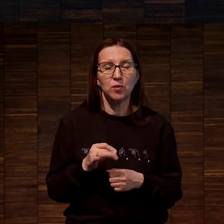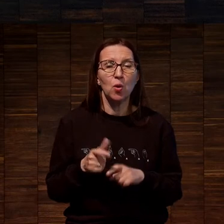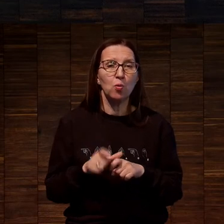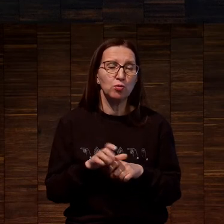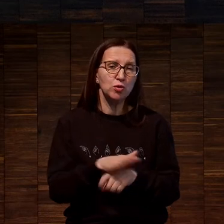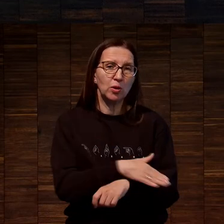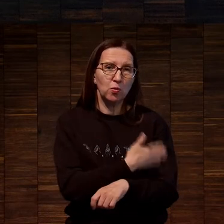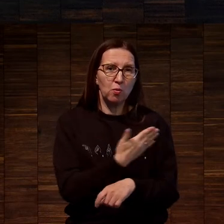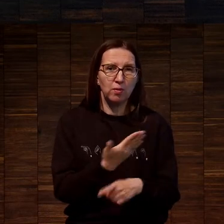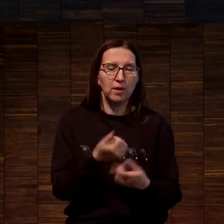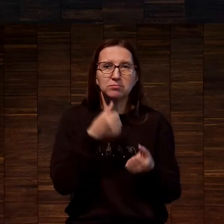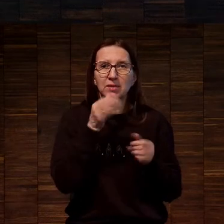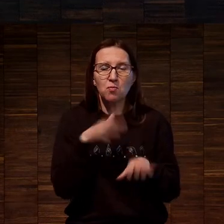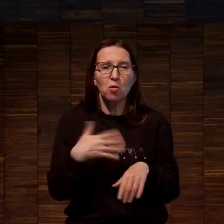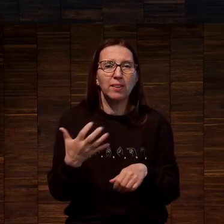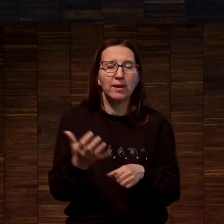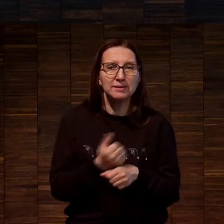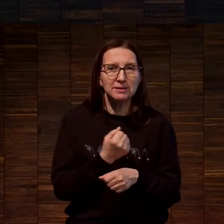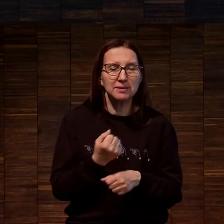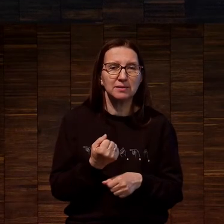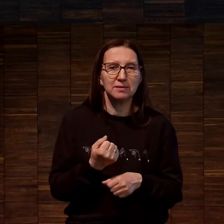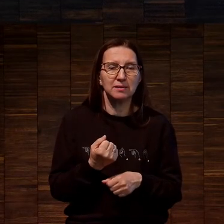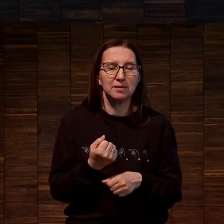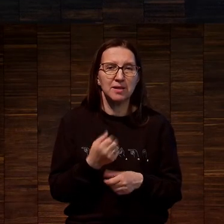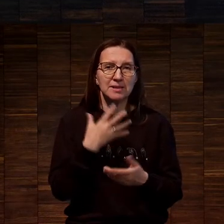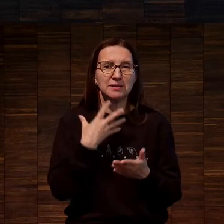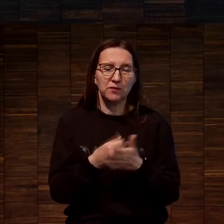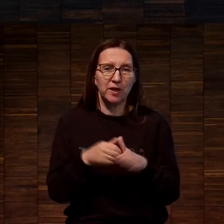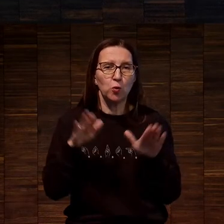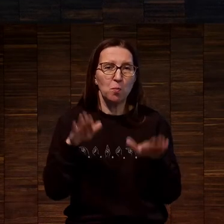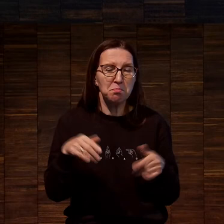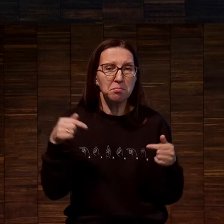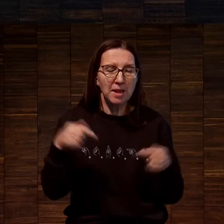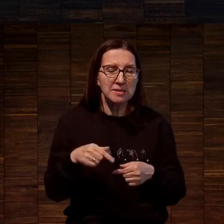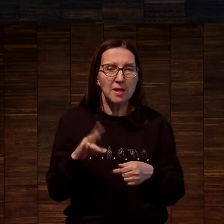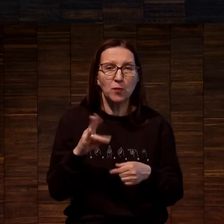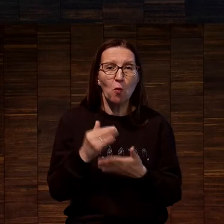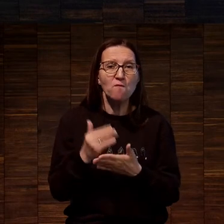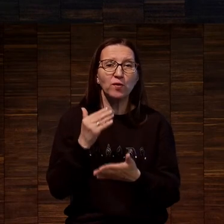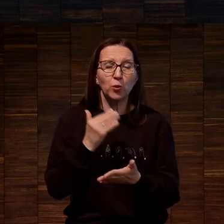долго тоже не мог найти свое место. В итоге